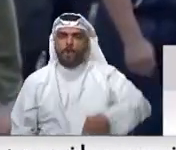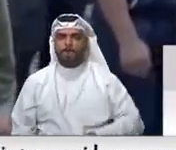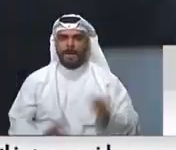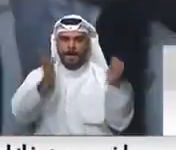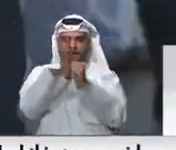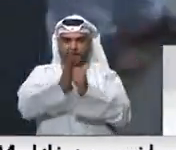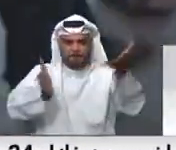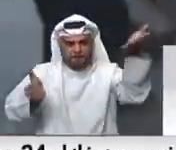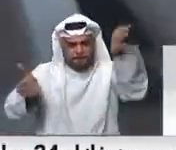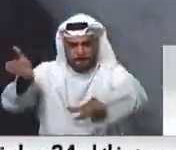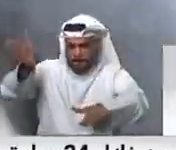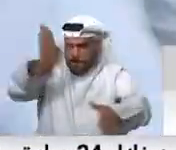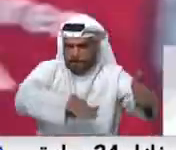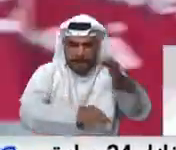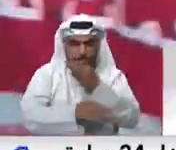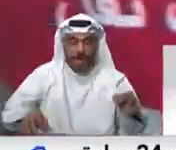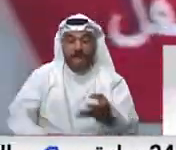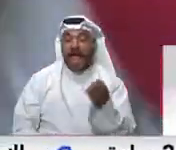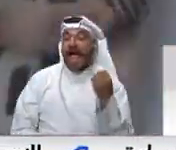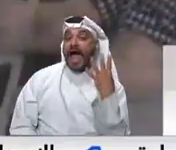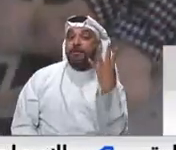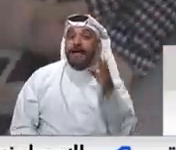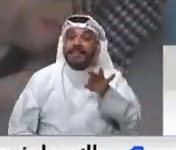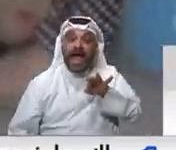سقوط نحو